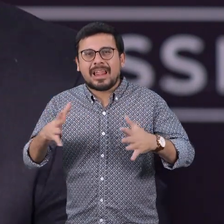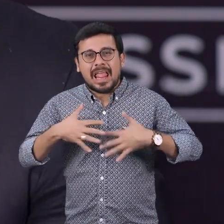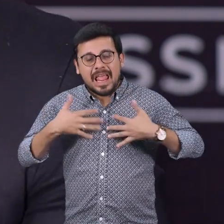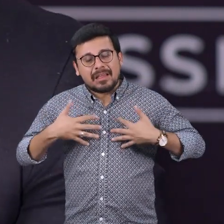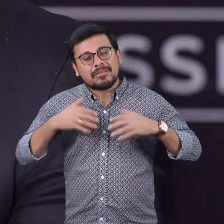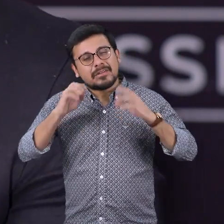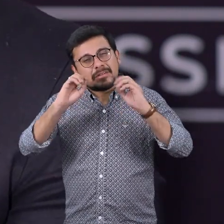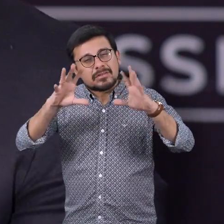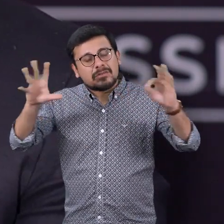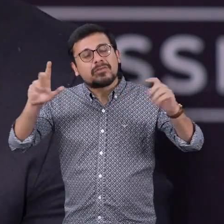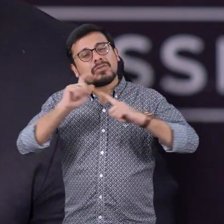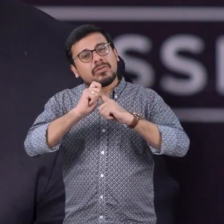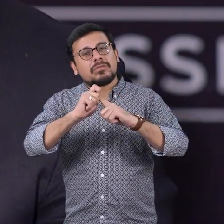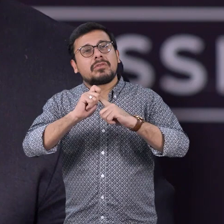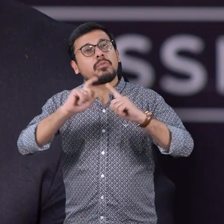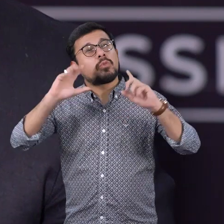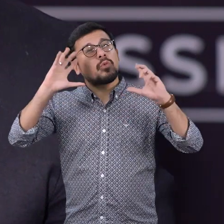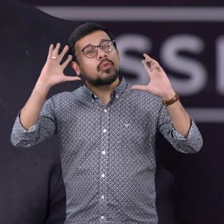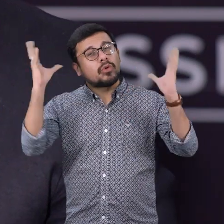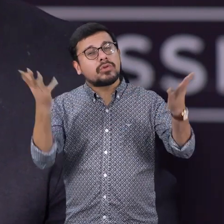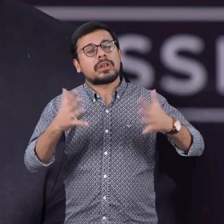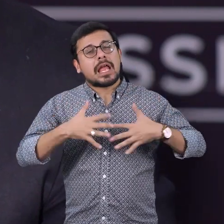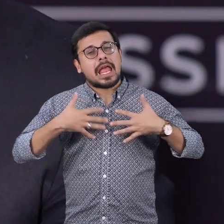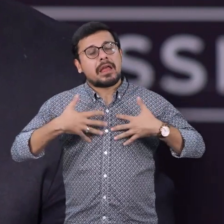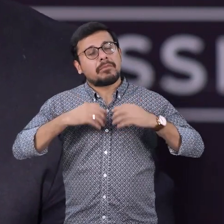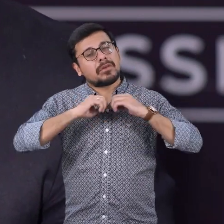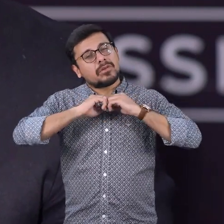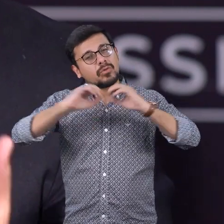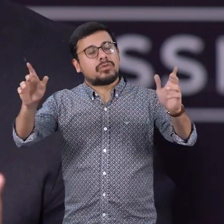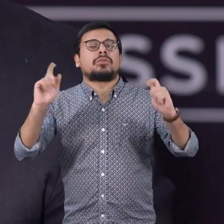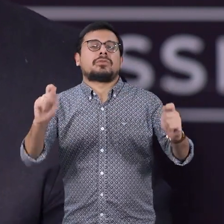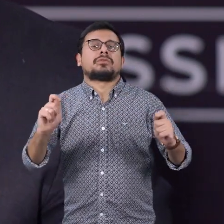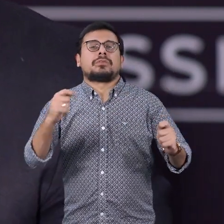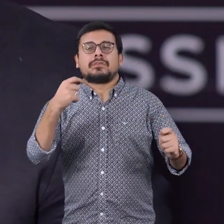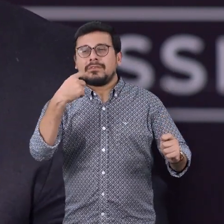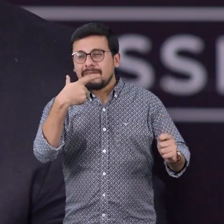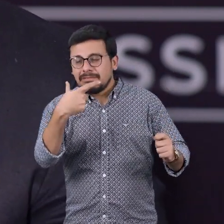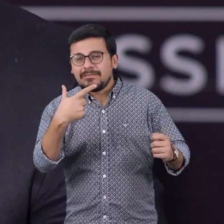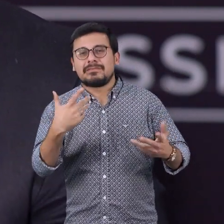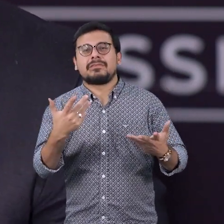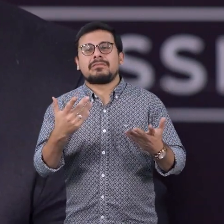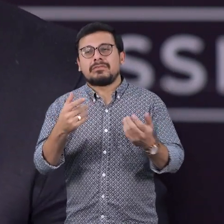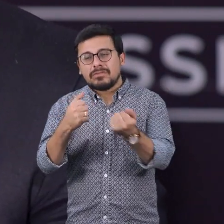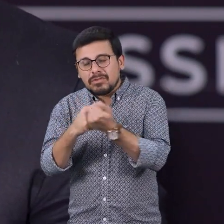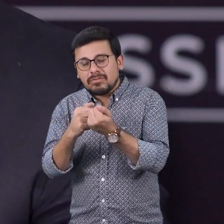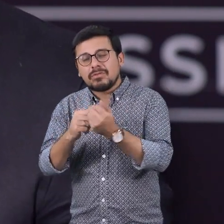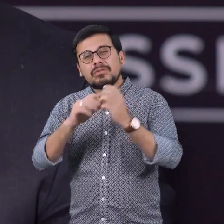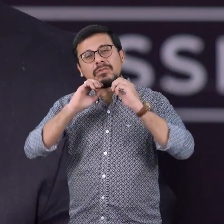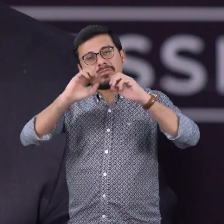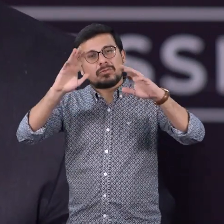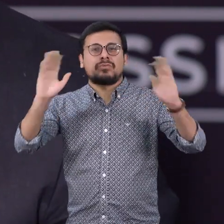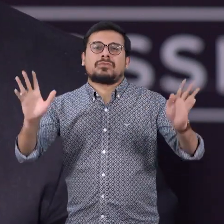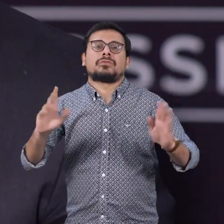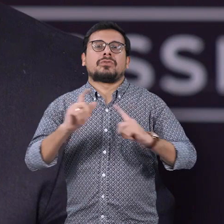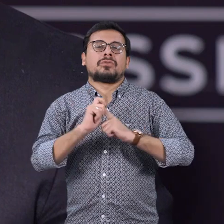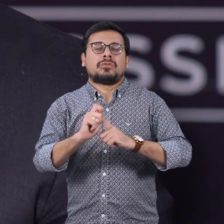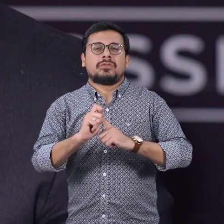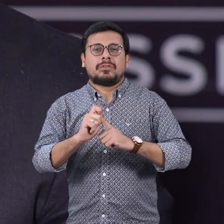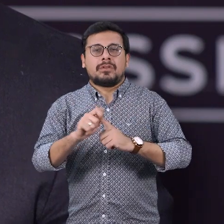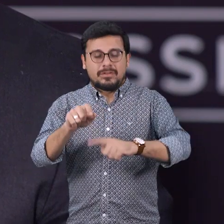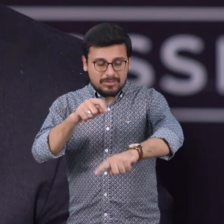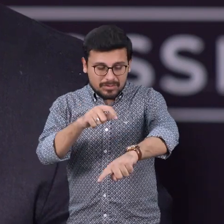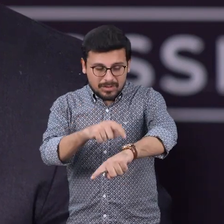ہیں. اور ہمارا اسی وجہ سے میں پھر کہوں گی, اور ہمارا نام بھی